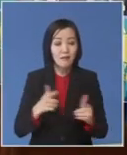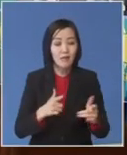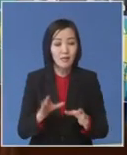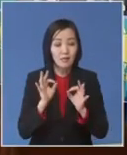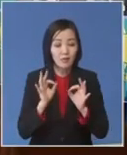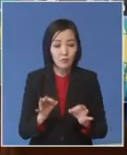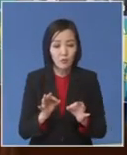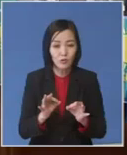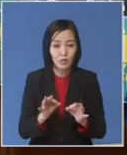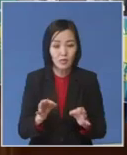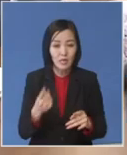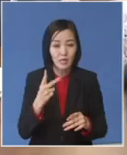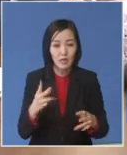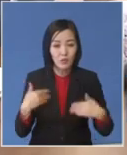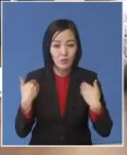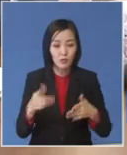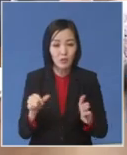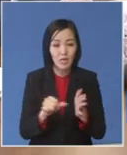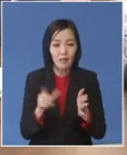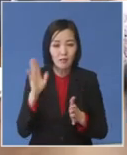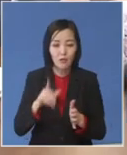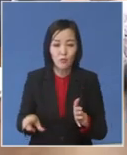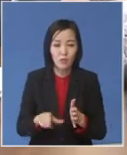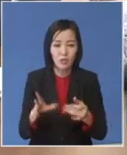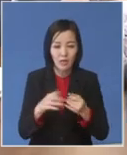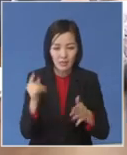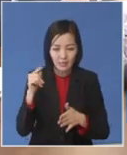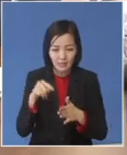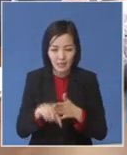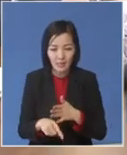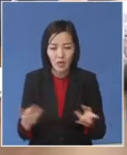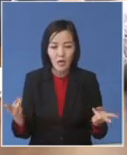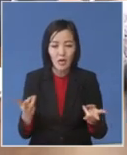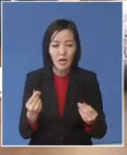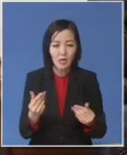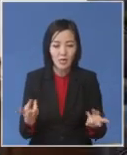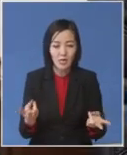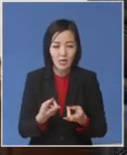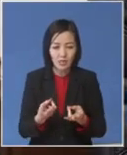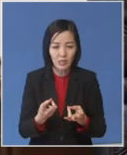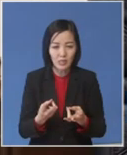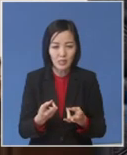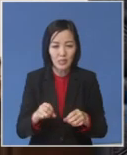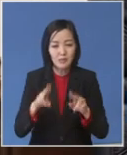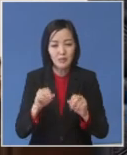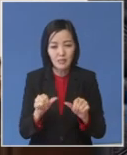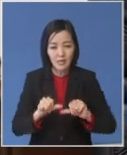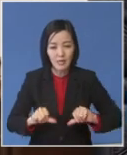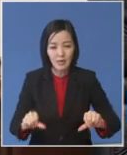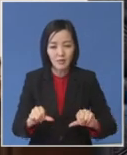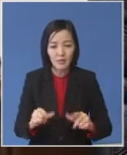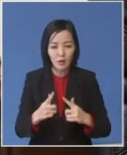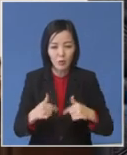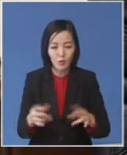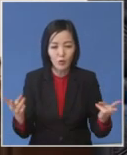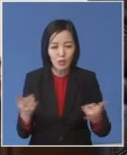түсті. Райымбек ауданындағы 6 өзен арнасын тереңдетуге қаржы қажет көрінеді. Арнайы комиссия шақыртты. Ал Қарасайда